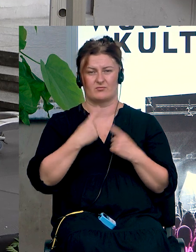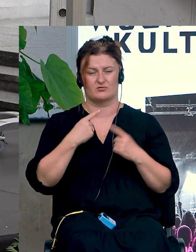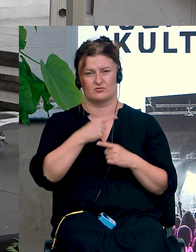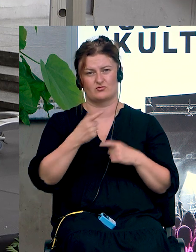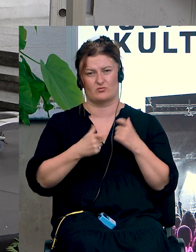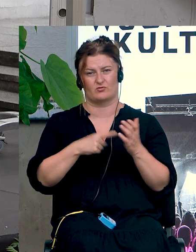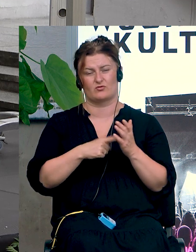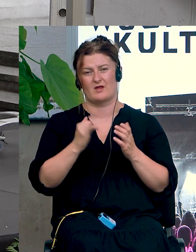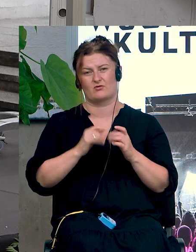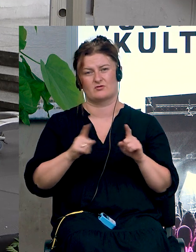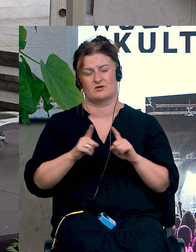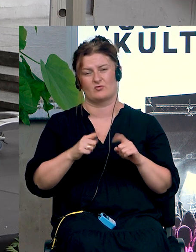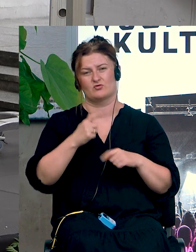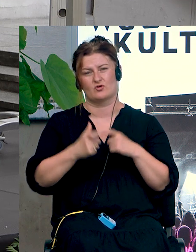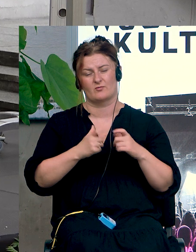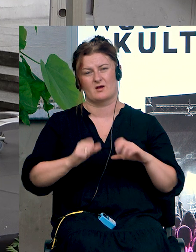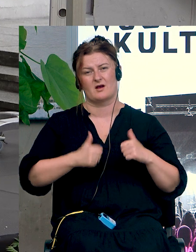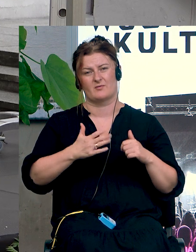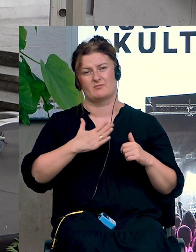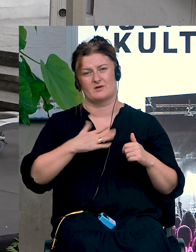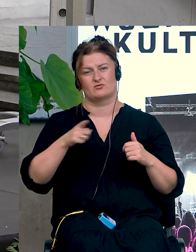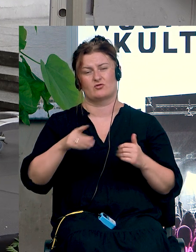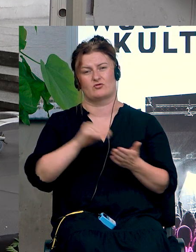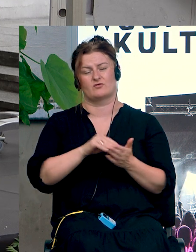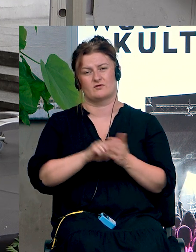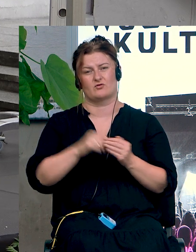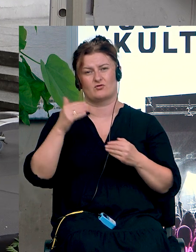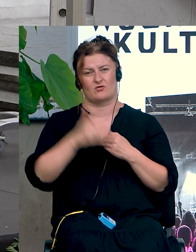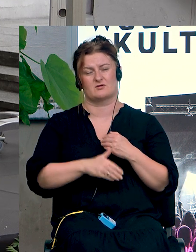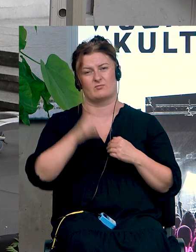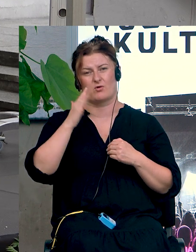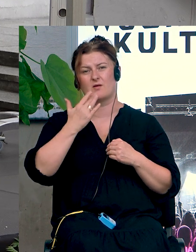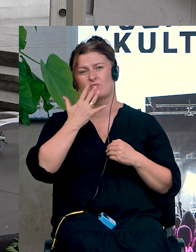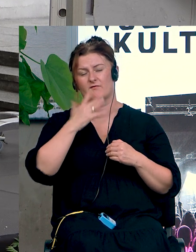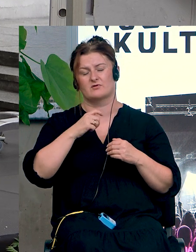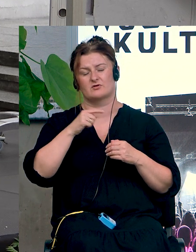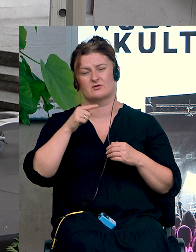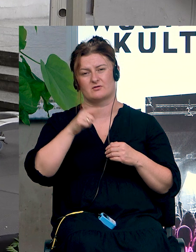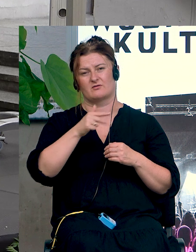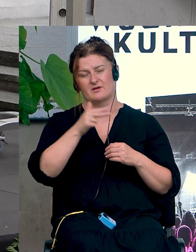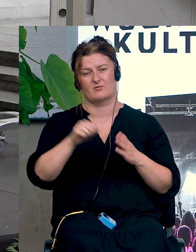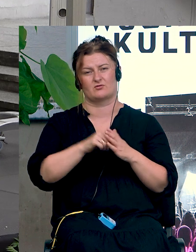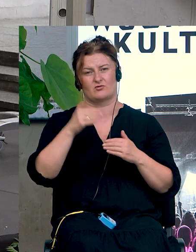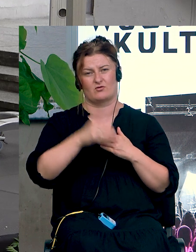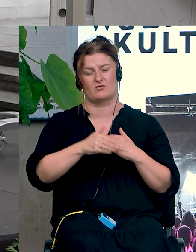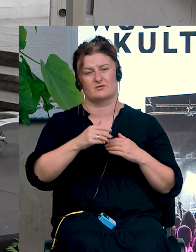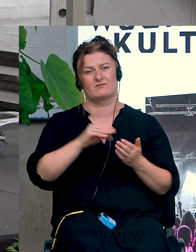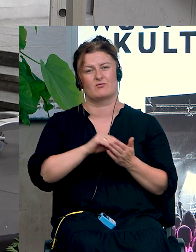щоб мати цей досвід до кінця. І потім говорити про нього до кінця, знати теж, про що він говорить достеменно.